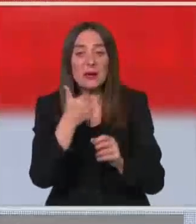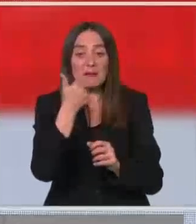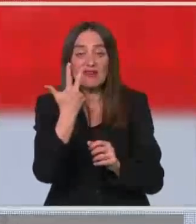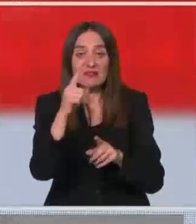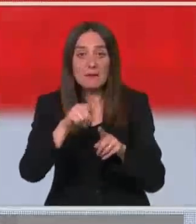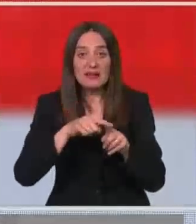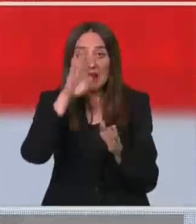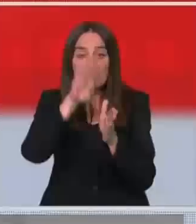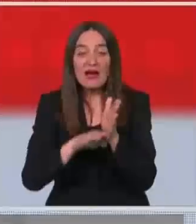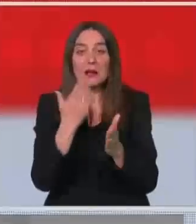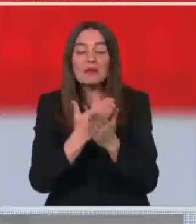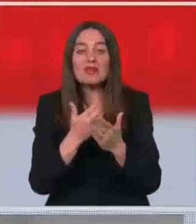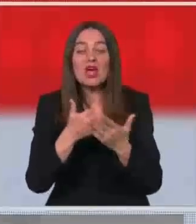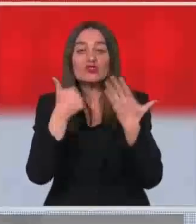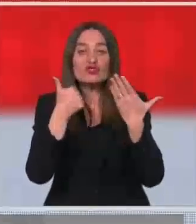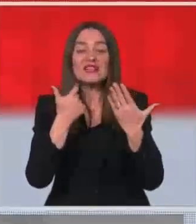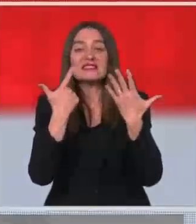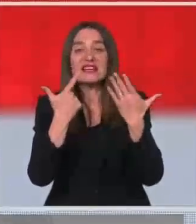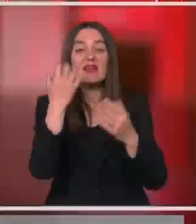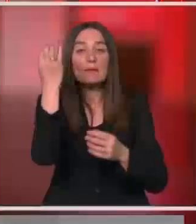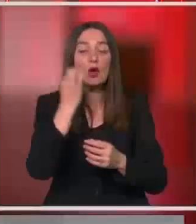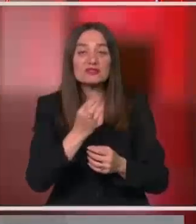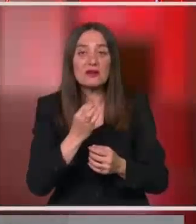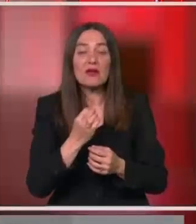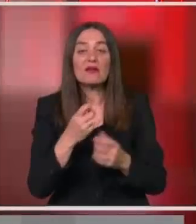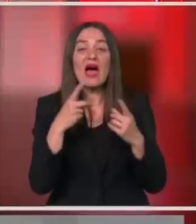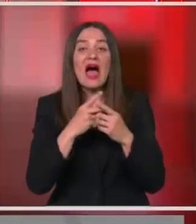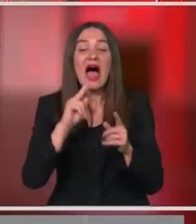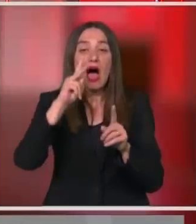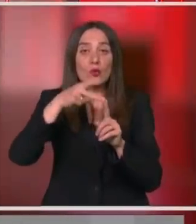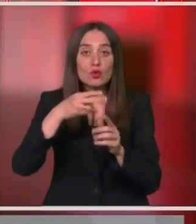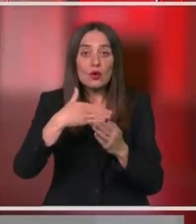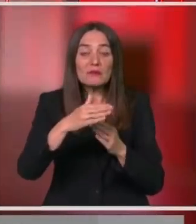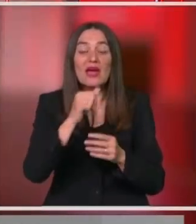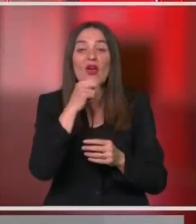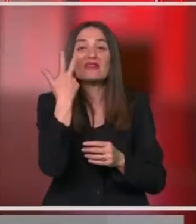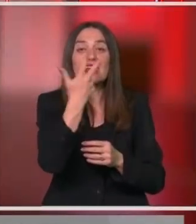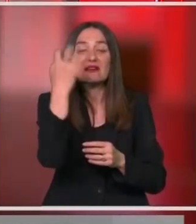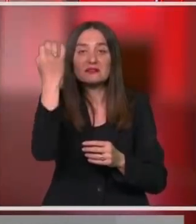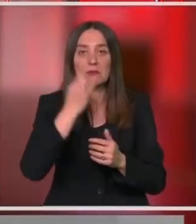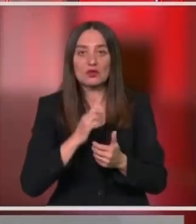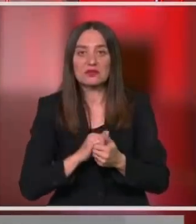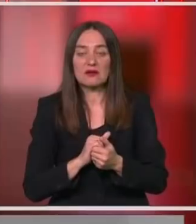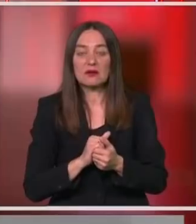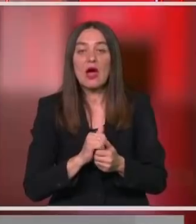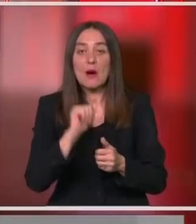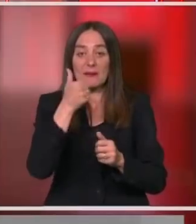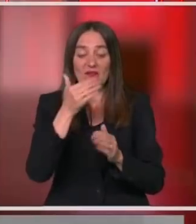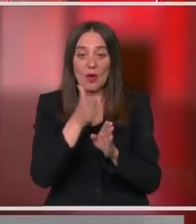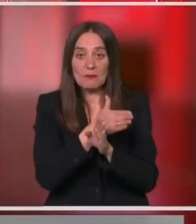meseca biti nekih 6 ili 7%, a u drugom kvartalu čak i 30%. U prvom